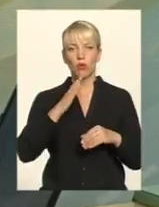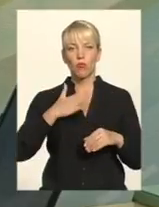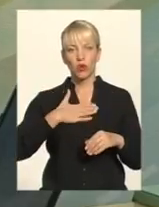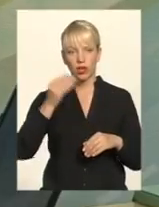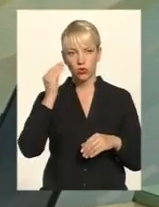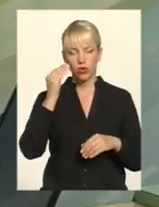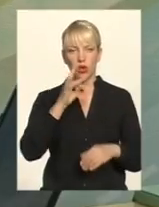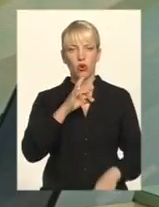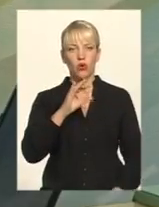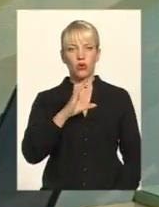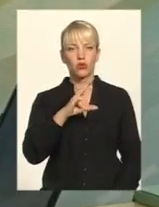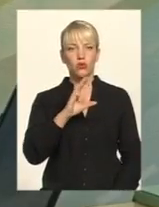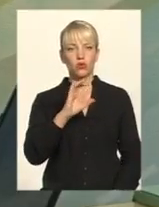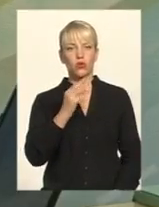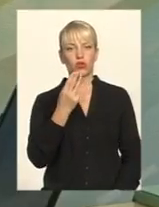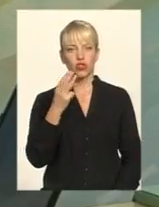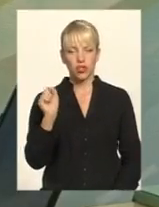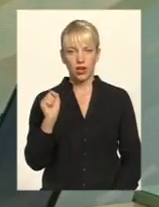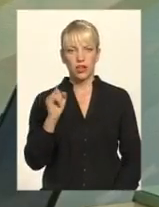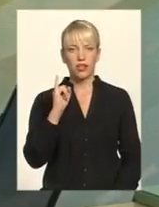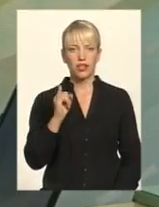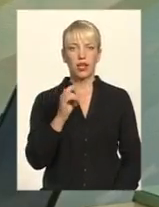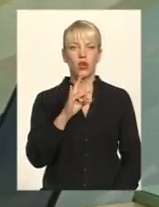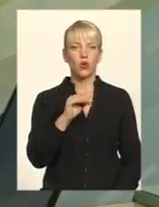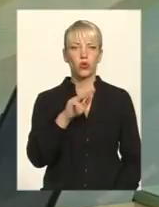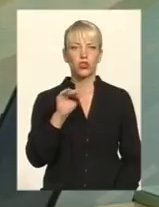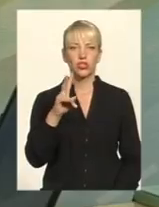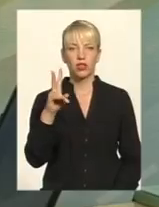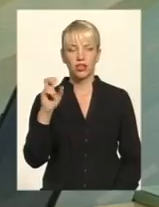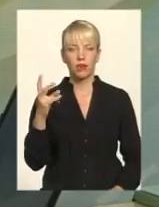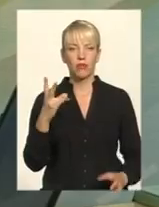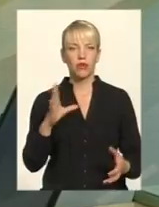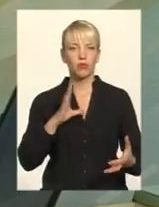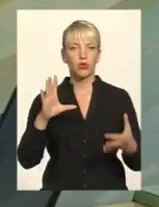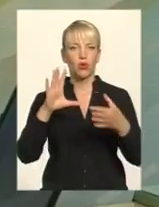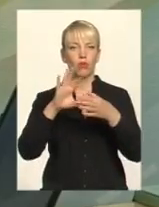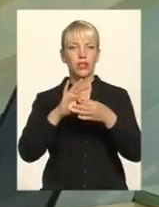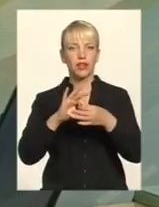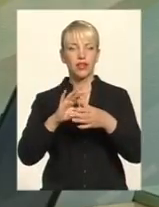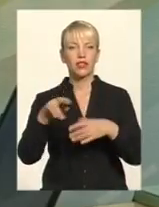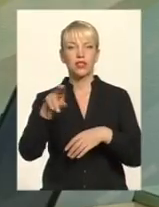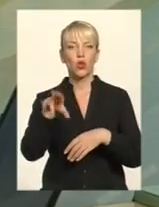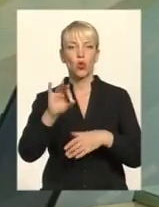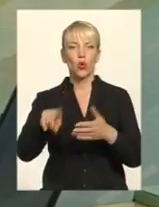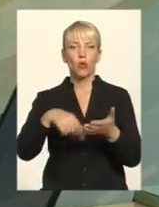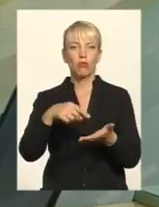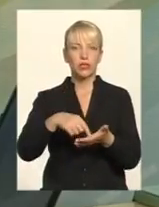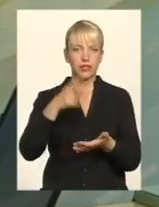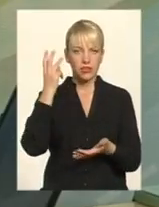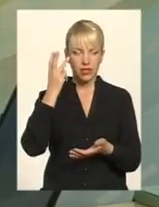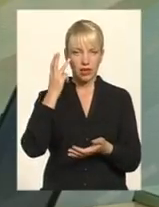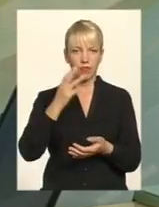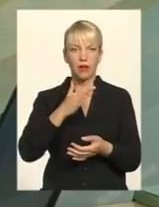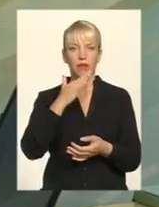і Росоша, що і Ружичанка мали би об'єднатися з містом. Практично більшість їхніх